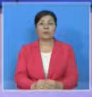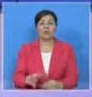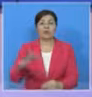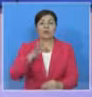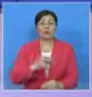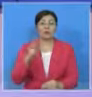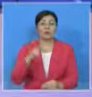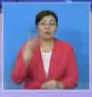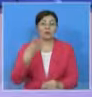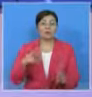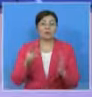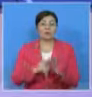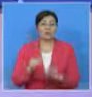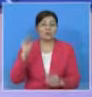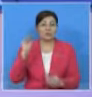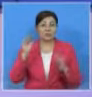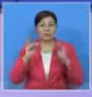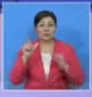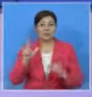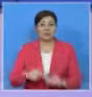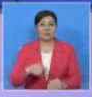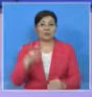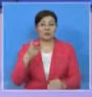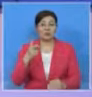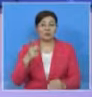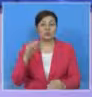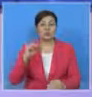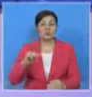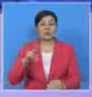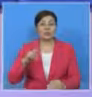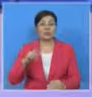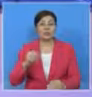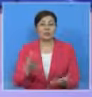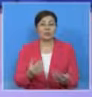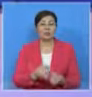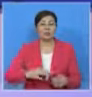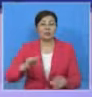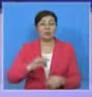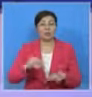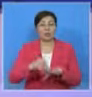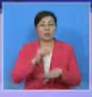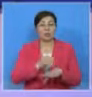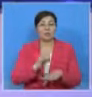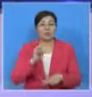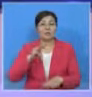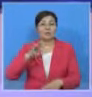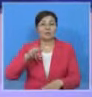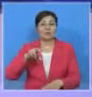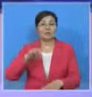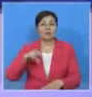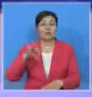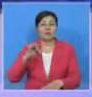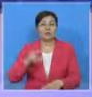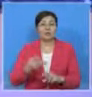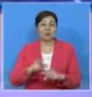Облыста 148 студент 200, ал 40 студент 100 000 тенгеге еленді. Бұл облыс әкімінің стипендиясы, оған оқу үлгерімі жақсы,